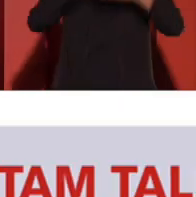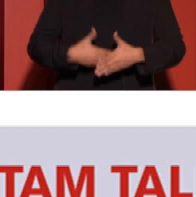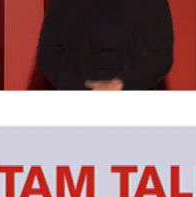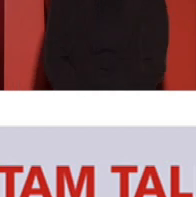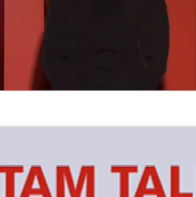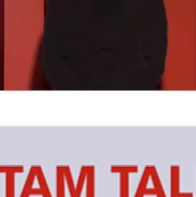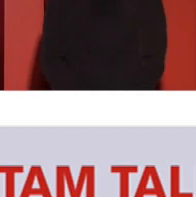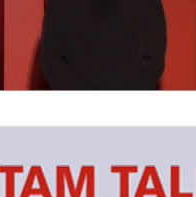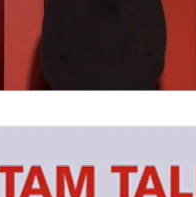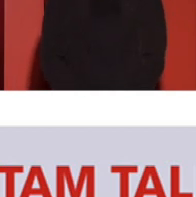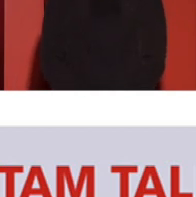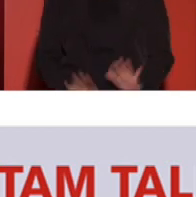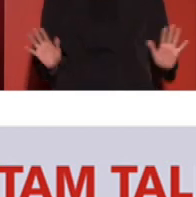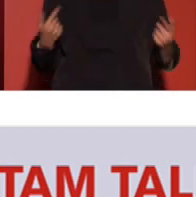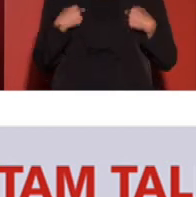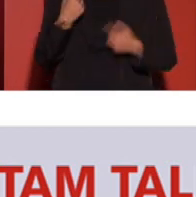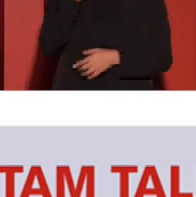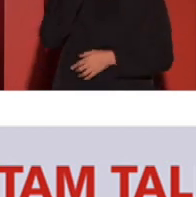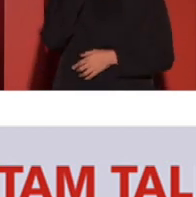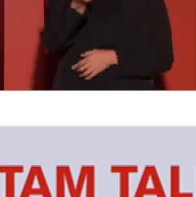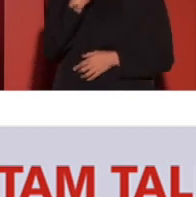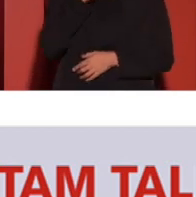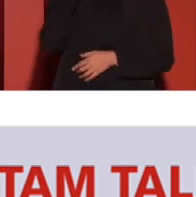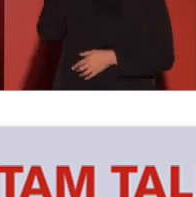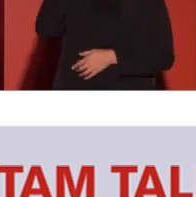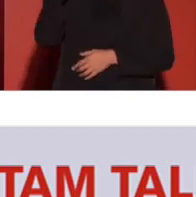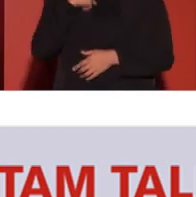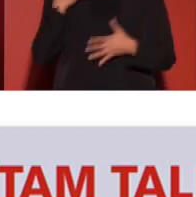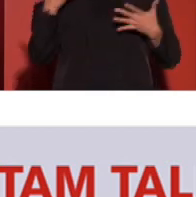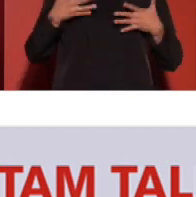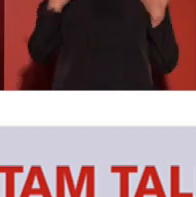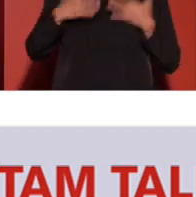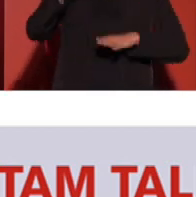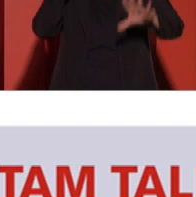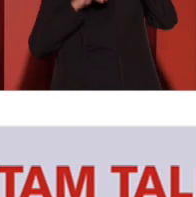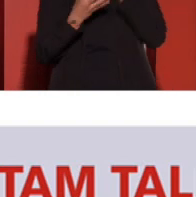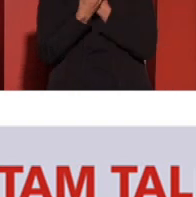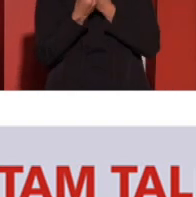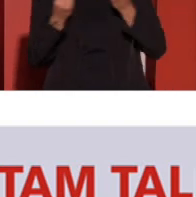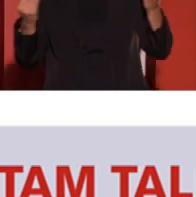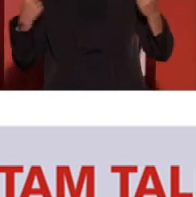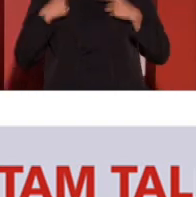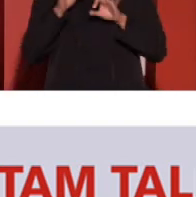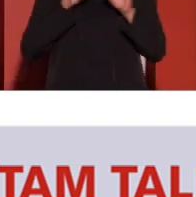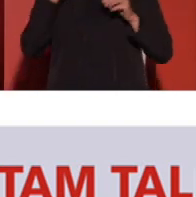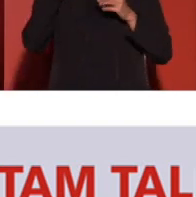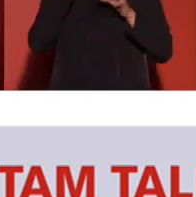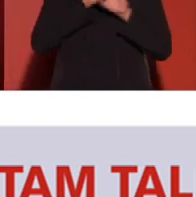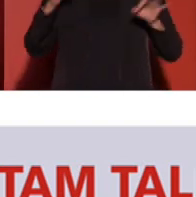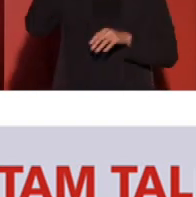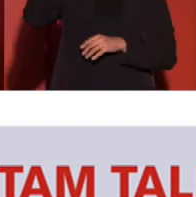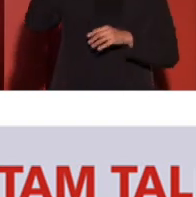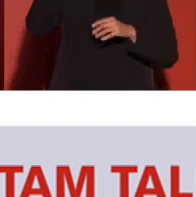io sono rimasta entusiasta da quello che ho sentito ho imparato un sacco di cose infatti mi ero fatto una scaletta mentale e la